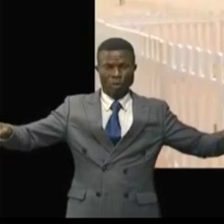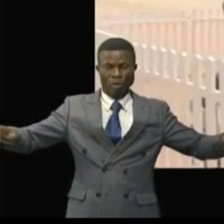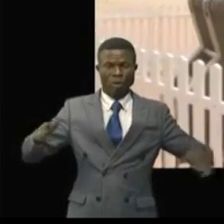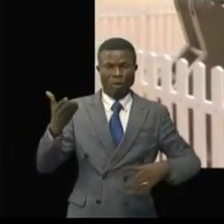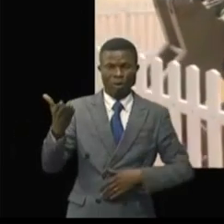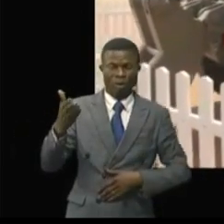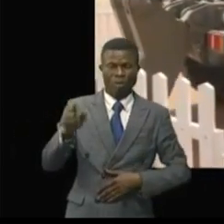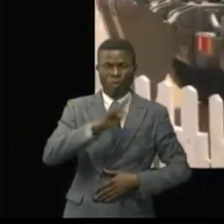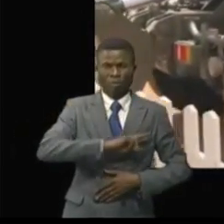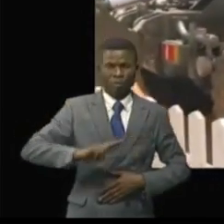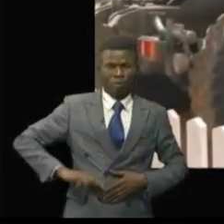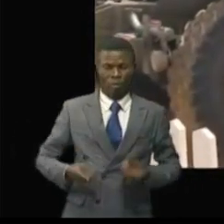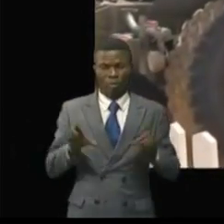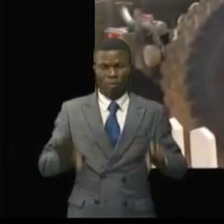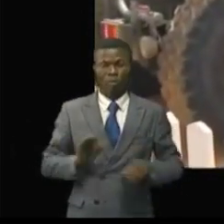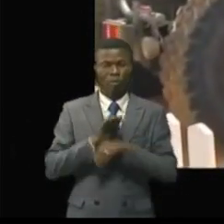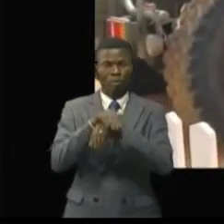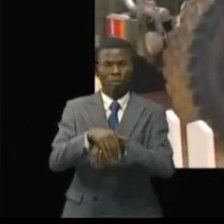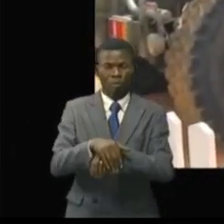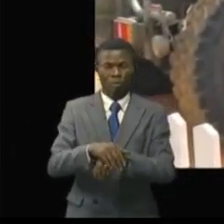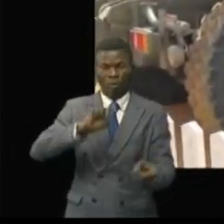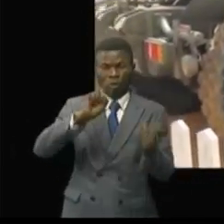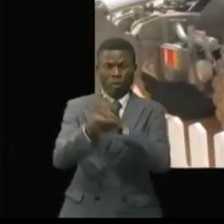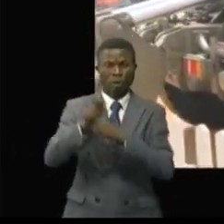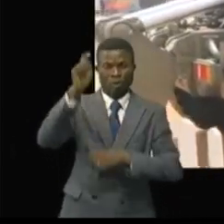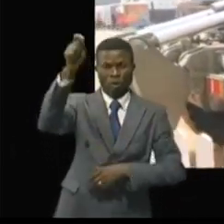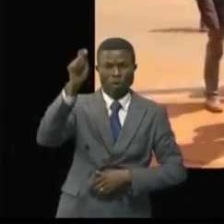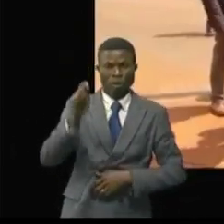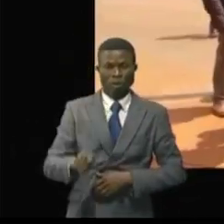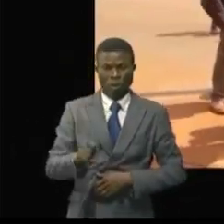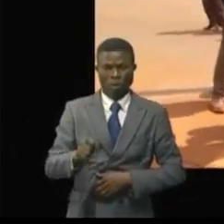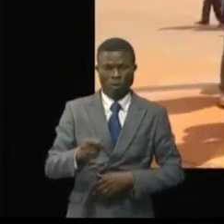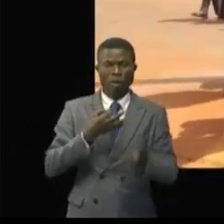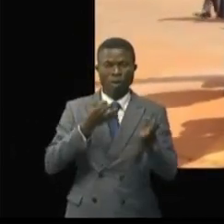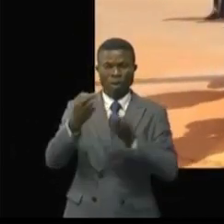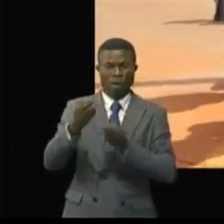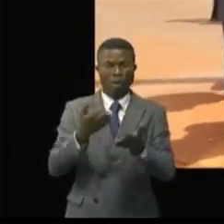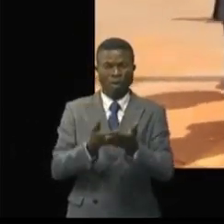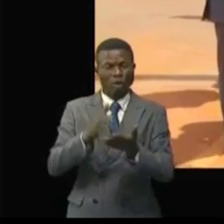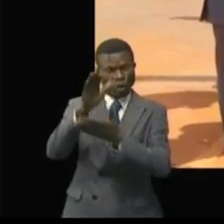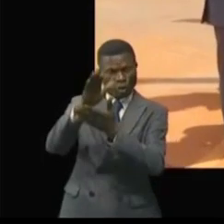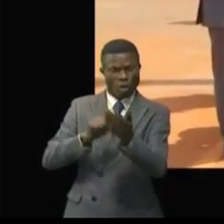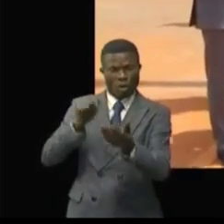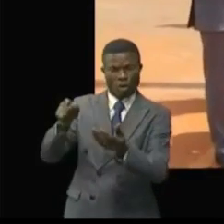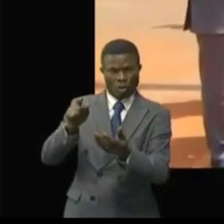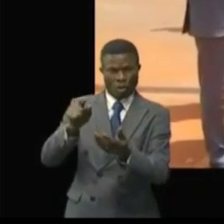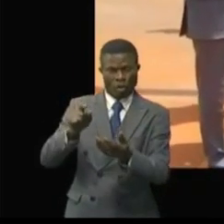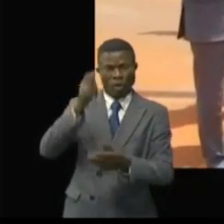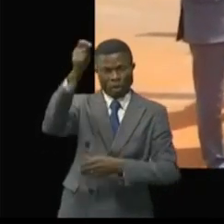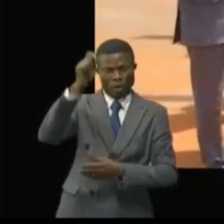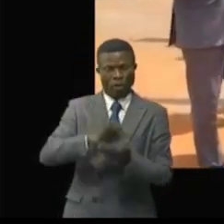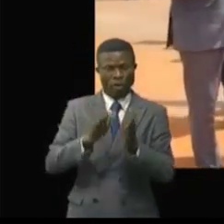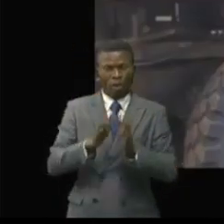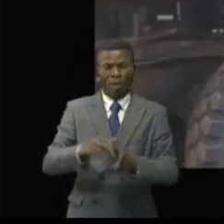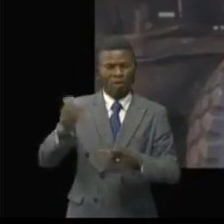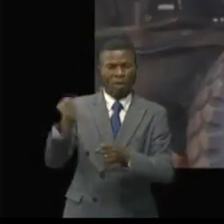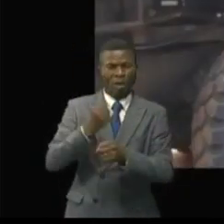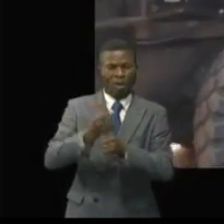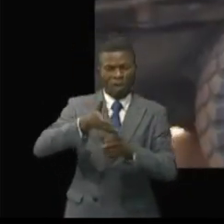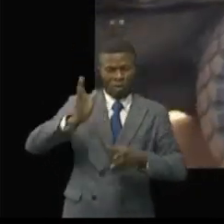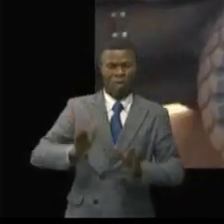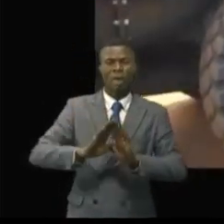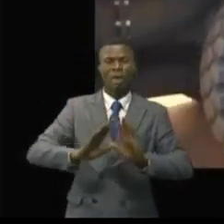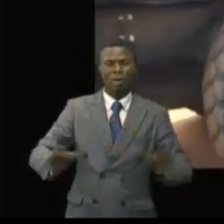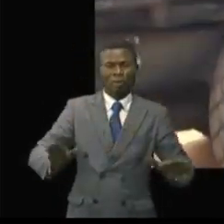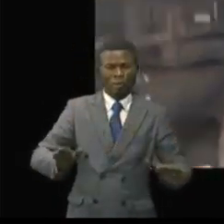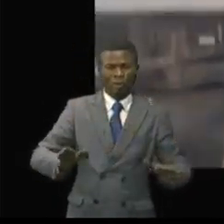La RDC, qui était engagée dans la réforme de l'armée, s'inspire du modèle sud-africain pour rendre son armée très professionnelle et